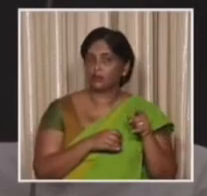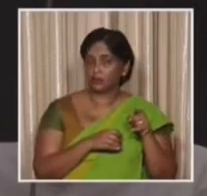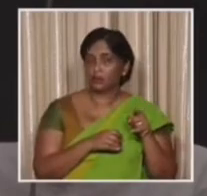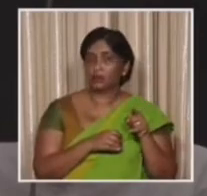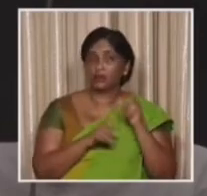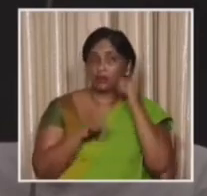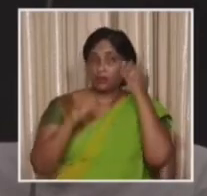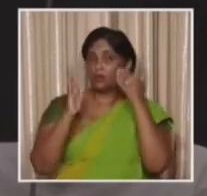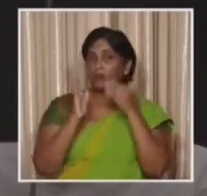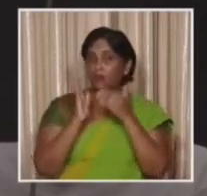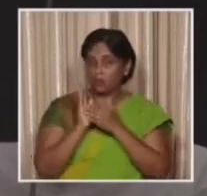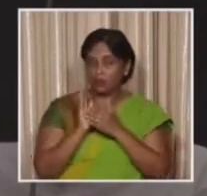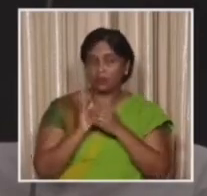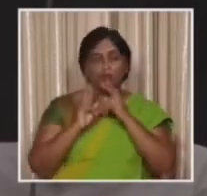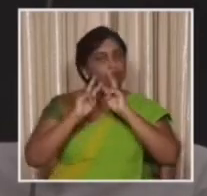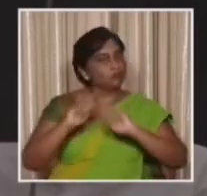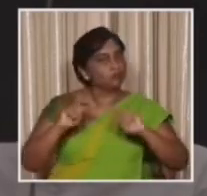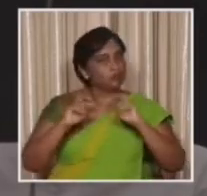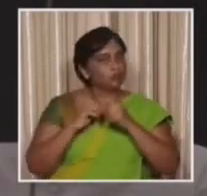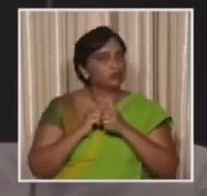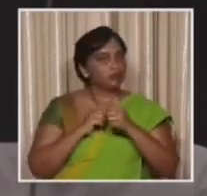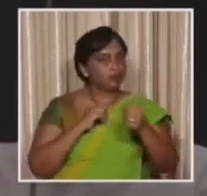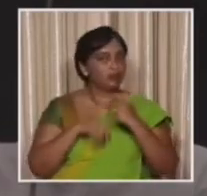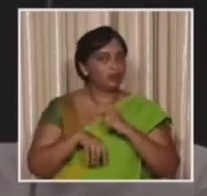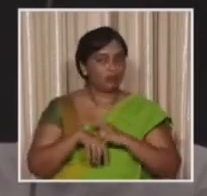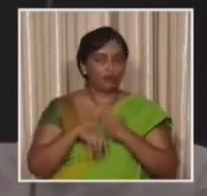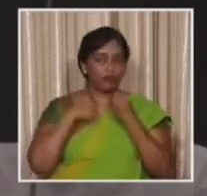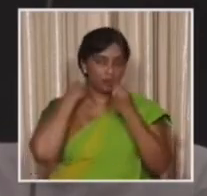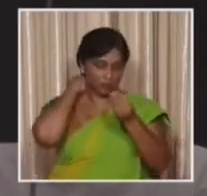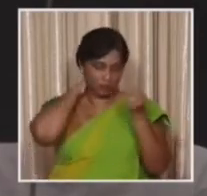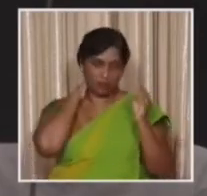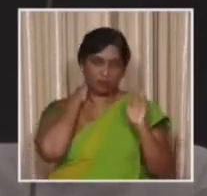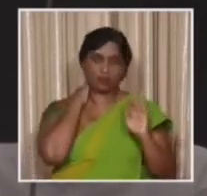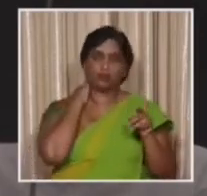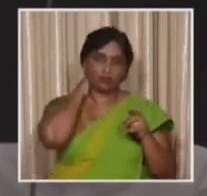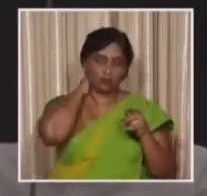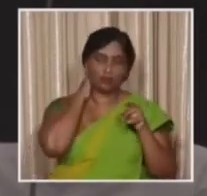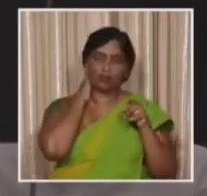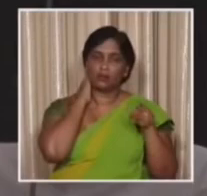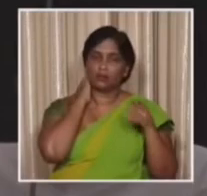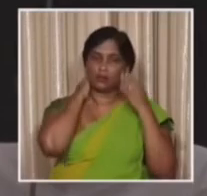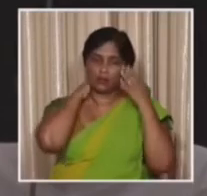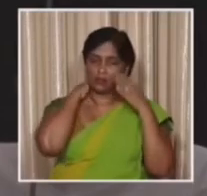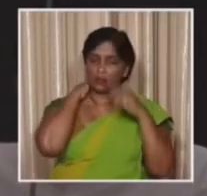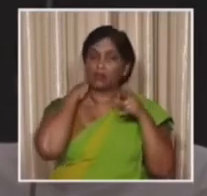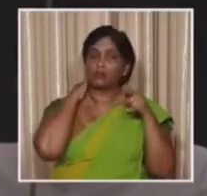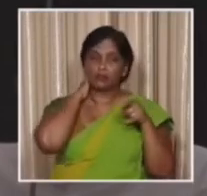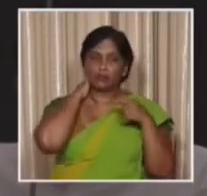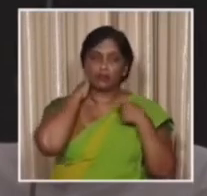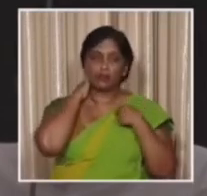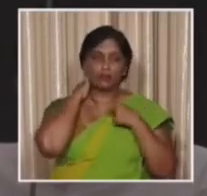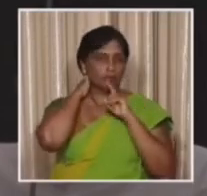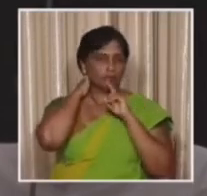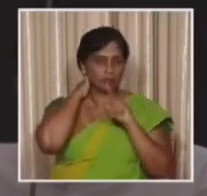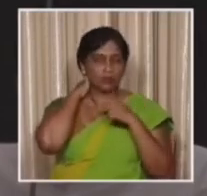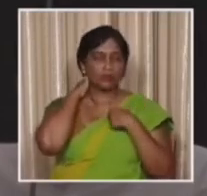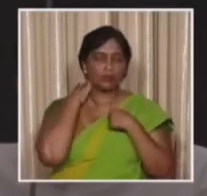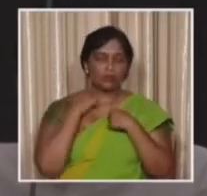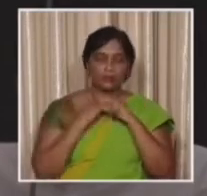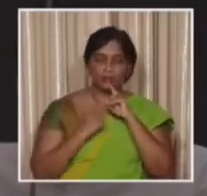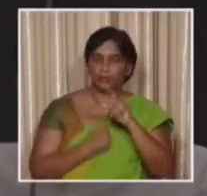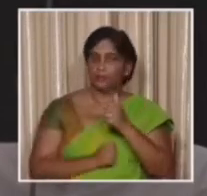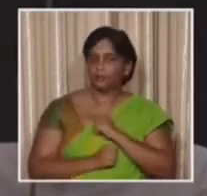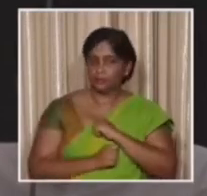நாட்டினுடைய அனைத்து சமூகத்திற்கும் பொதுவானது என்கின்ற ஒரு நிலைப்பாட்டை நீங்கள் உருவாக்க வேண்டும் என்றும் நான் உங்களிடம் கேட்டுக் கொள்கின்றேன் இன்னும் ஒரு முக்கியமான ஒரு விடயம்